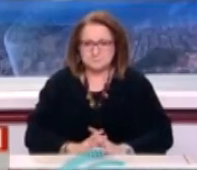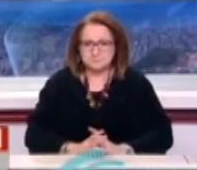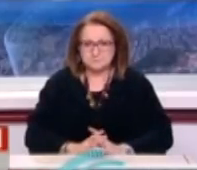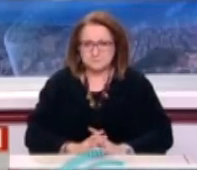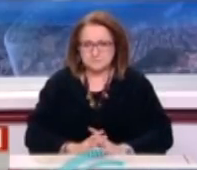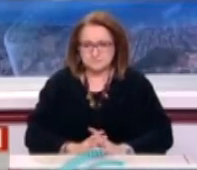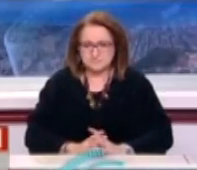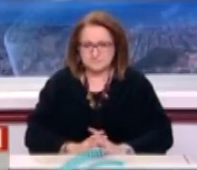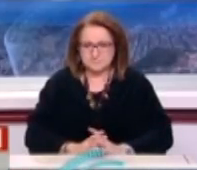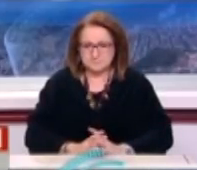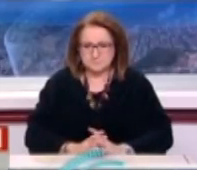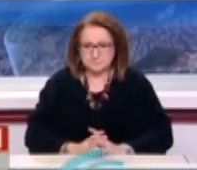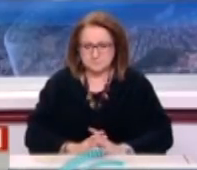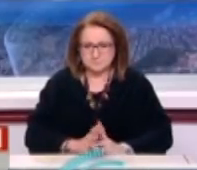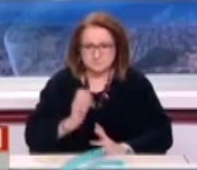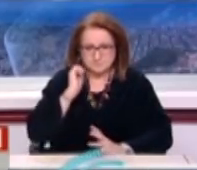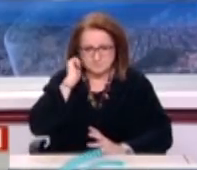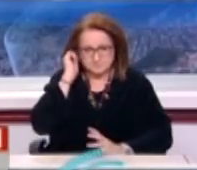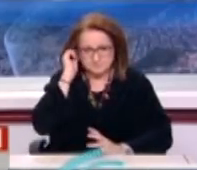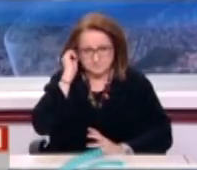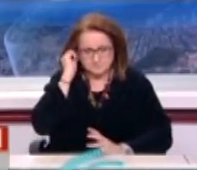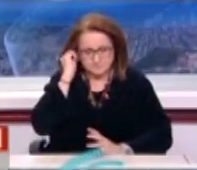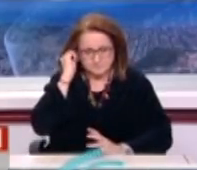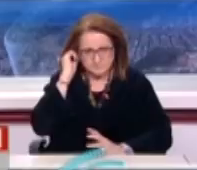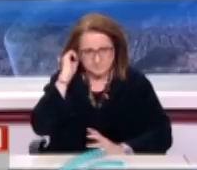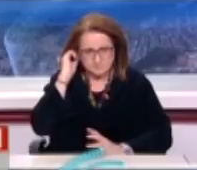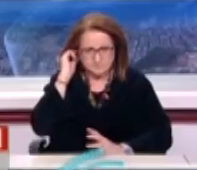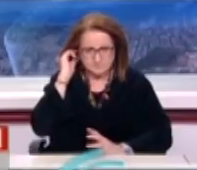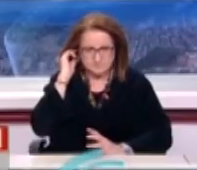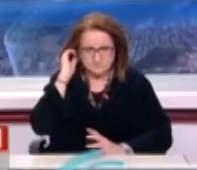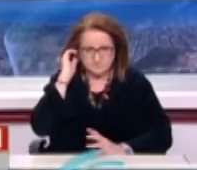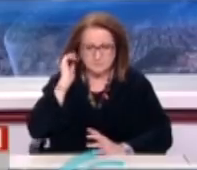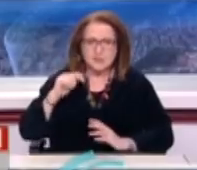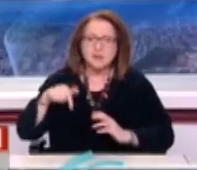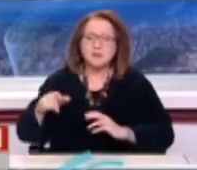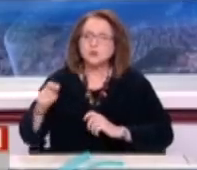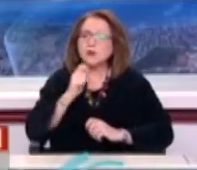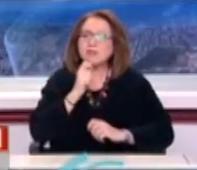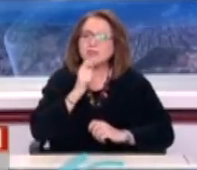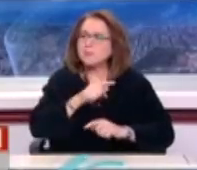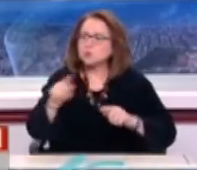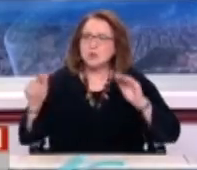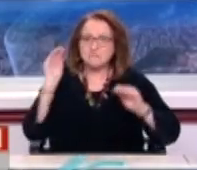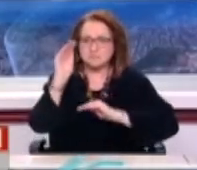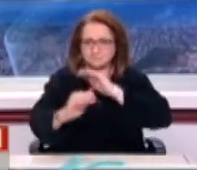Συνάδελφοι, ο κύριο Τσιόδη θα δεχτεί ερωτήσεις. Σας παρακαλώ να κάνουμε λίγη ησυχία. Θα ρωτήσετε όλοι ό,τι θέλετε. Η κυρία